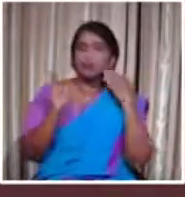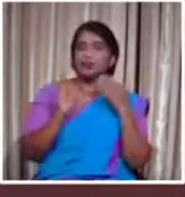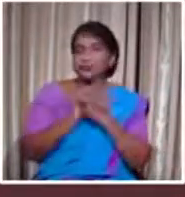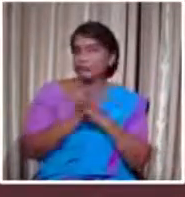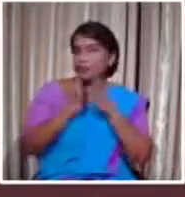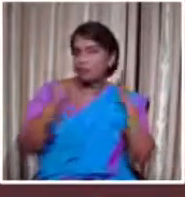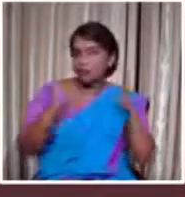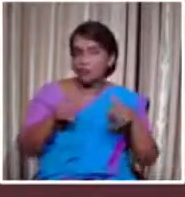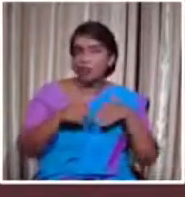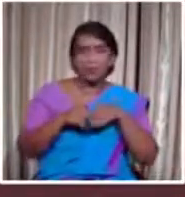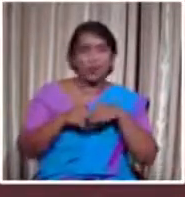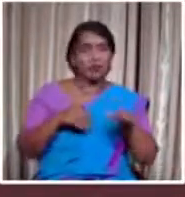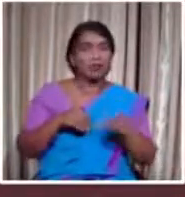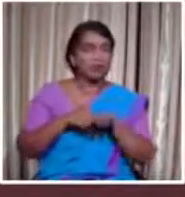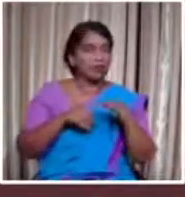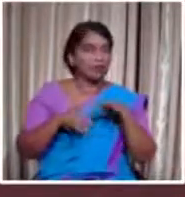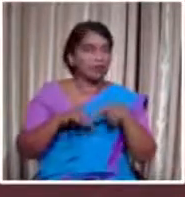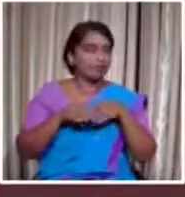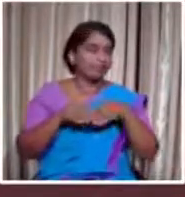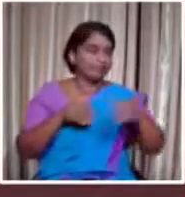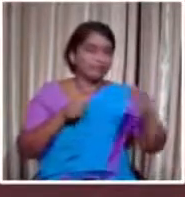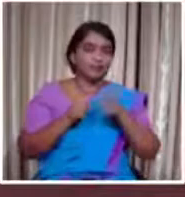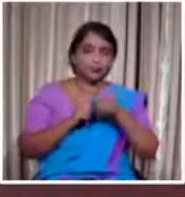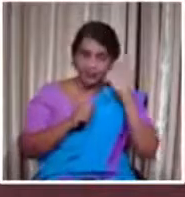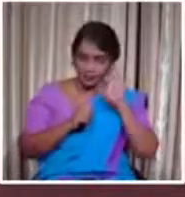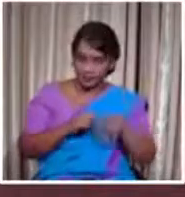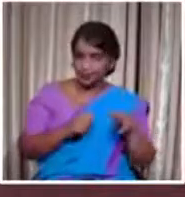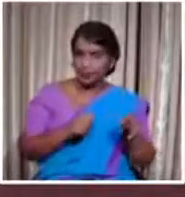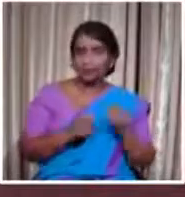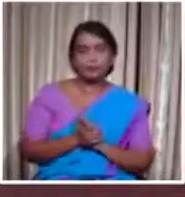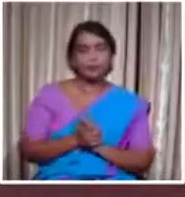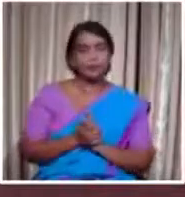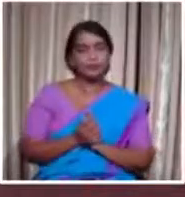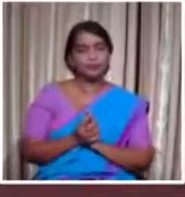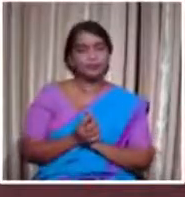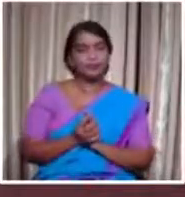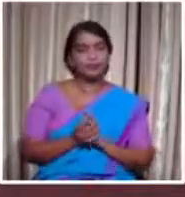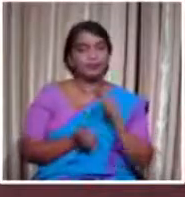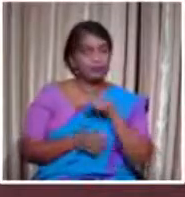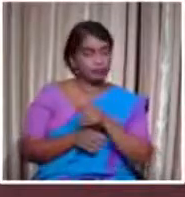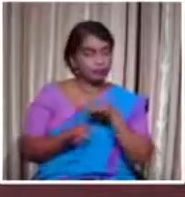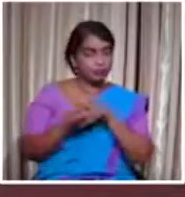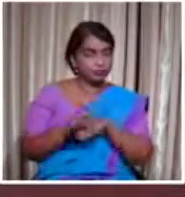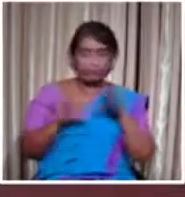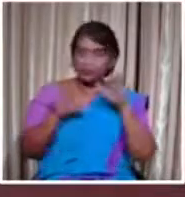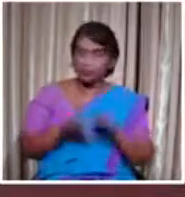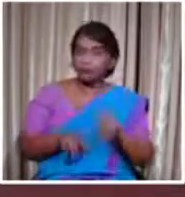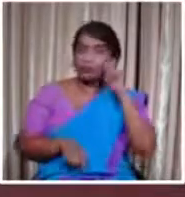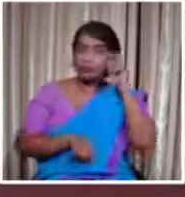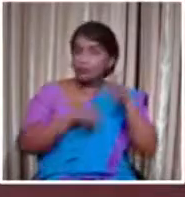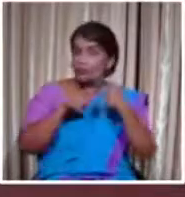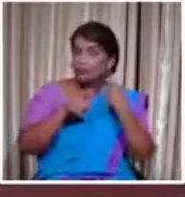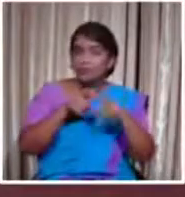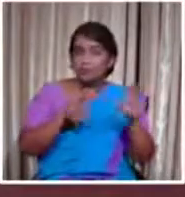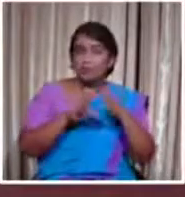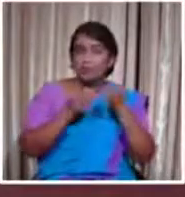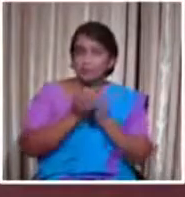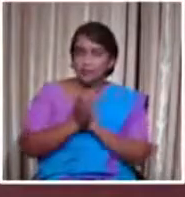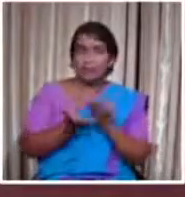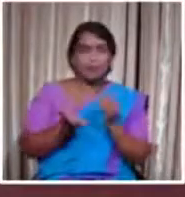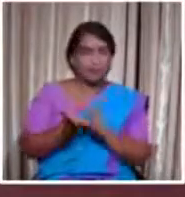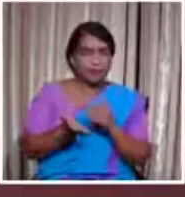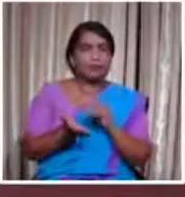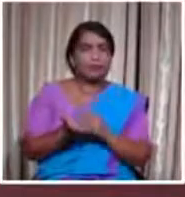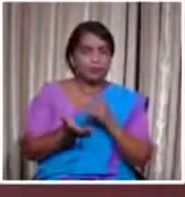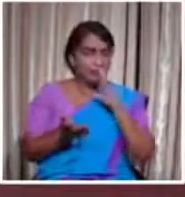රසක් මේ භූමි ආශ්‍රිතව මේ වෙනුවටත් සිදුවීමින් තියෙනවා. මේ ස්ථානයේ රැඳී සිටින පිරිස පමණක් ඔවුන් විසින් විටින් විට එම